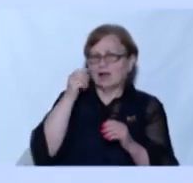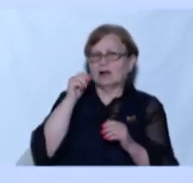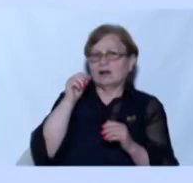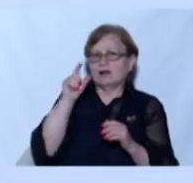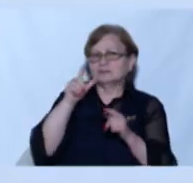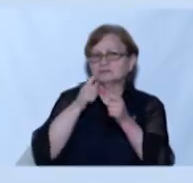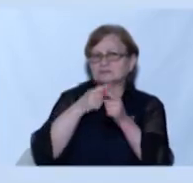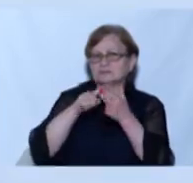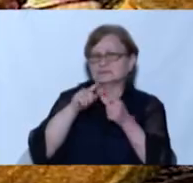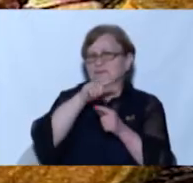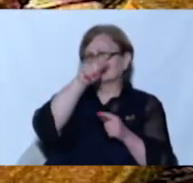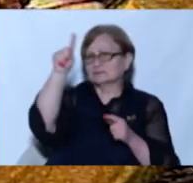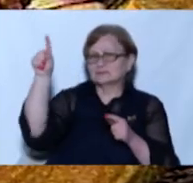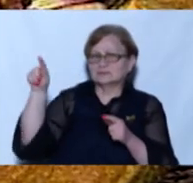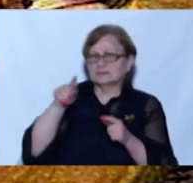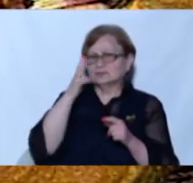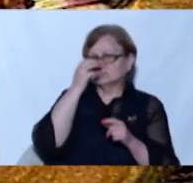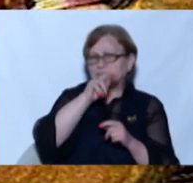და მიცვალებულთა კუნძულის წინ.